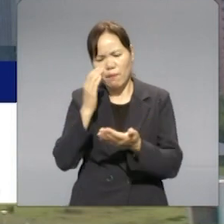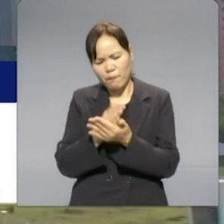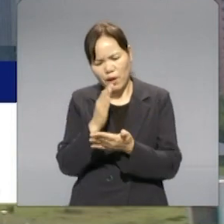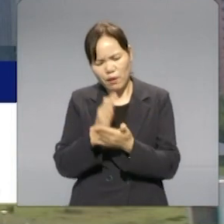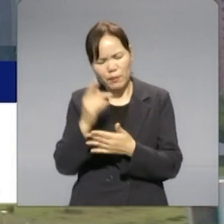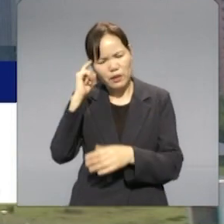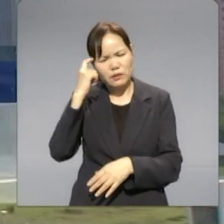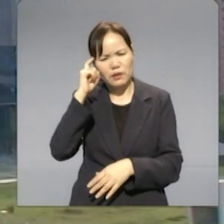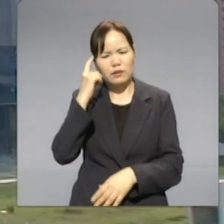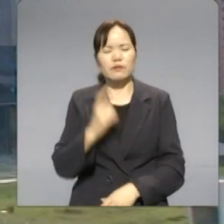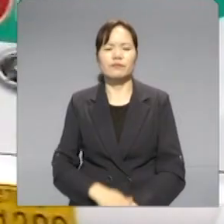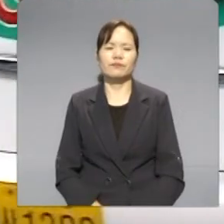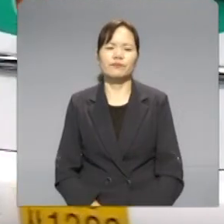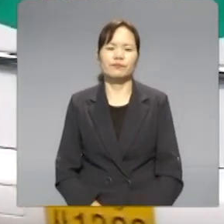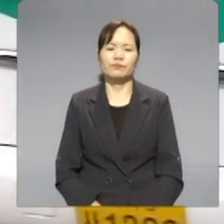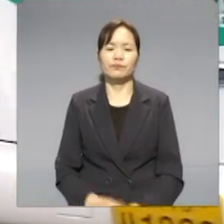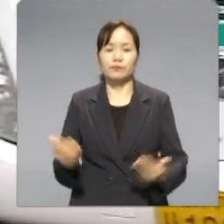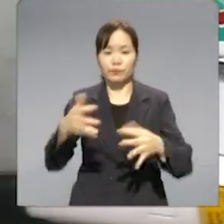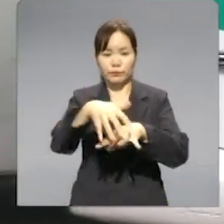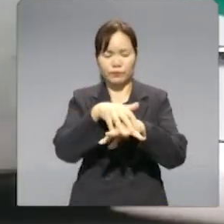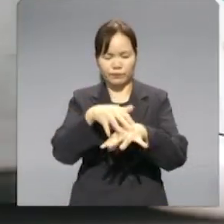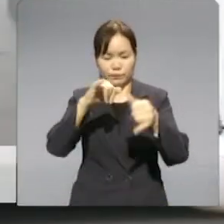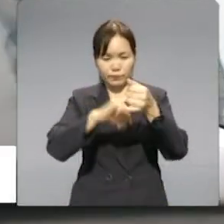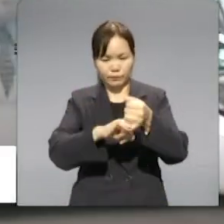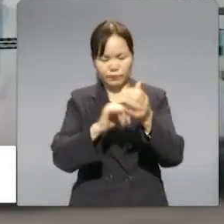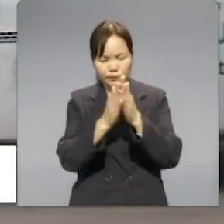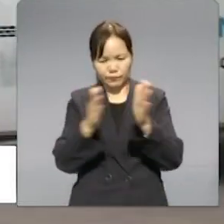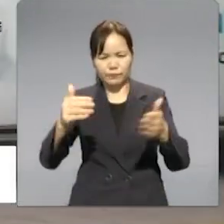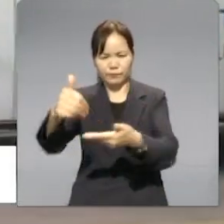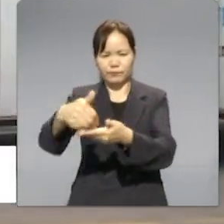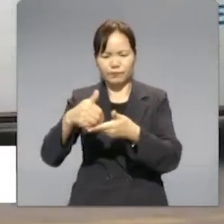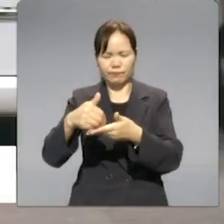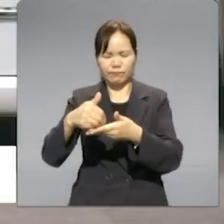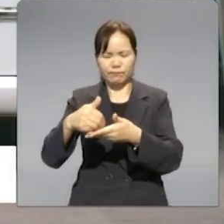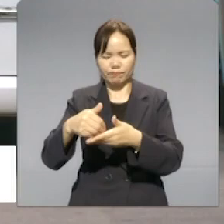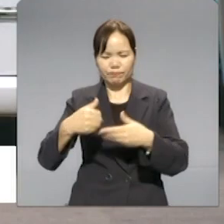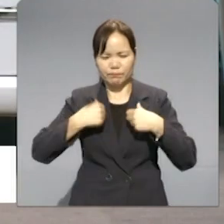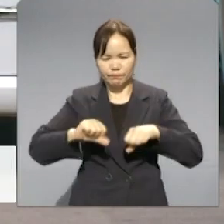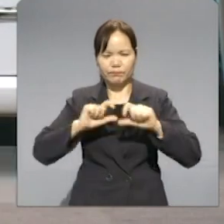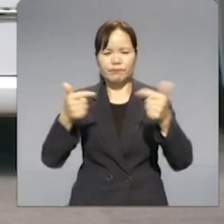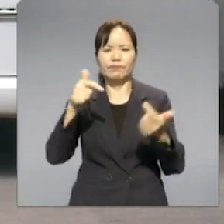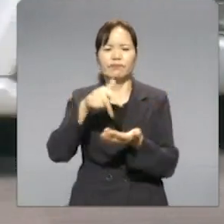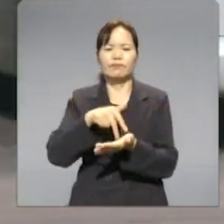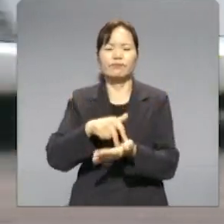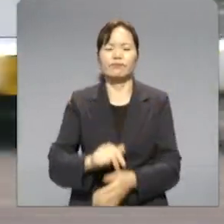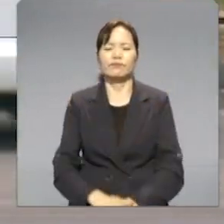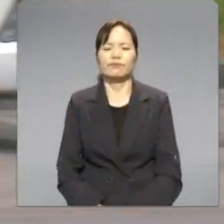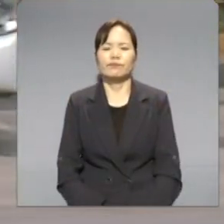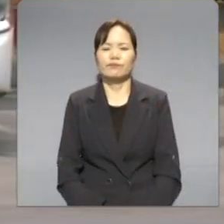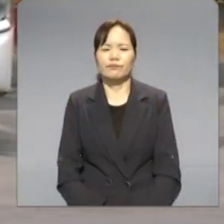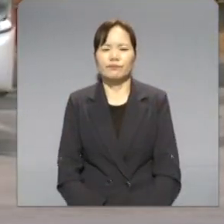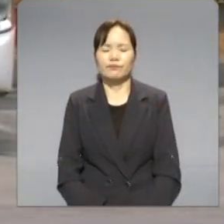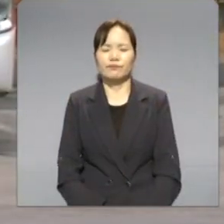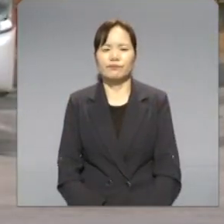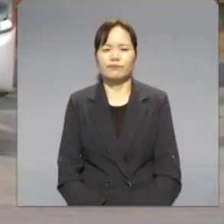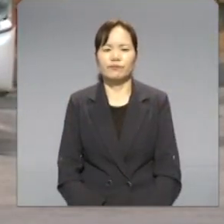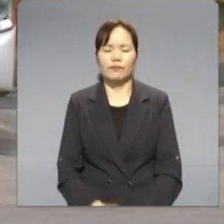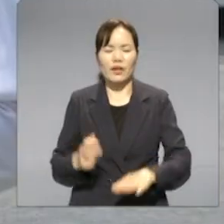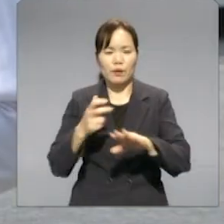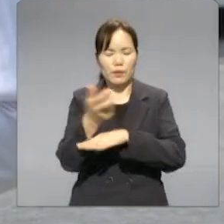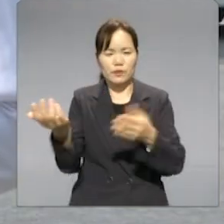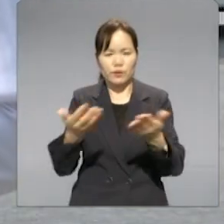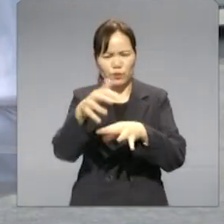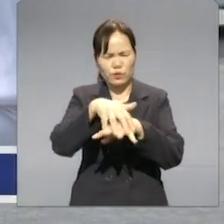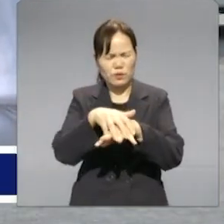그만하려고 왜 노조는 약속 이행을 요구하며 물러서지 않겠다는 입장입니다 버스 노조의